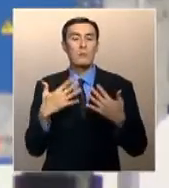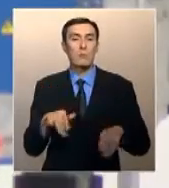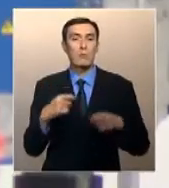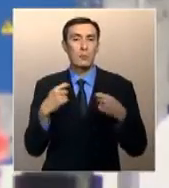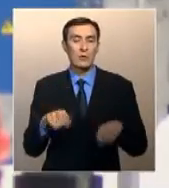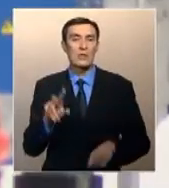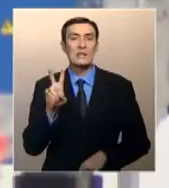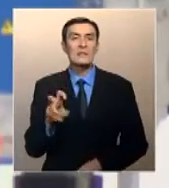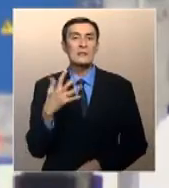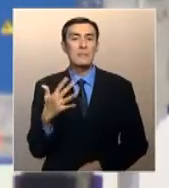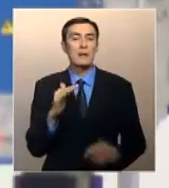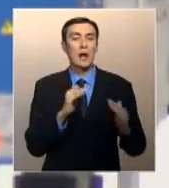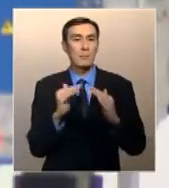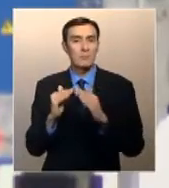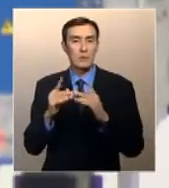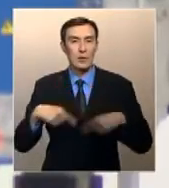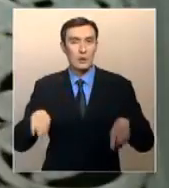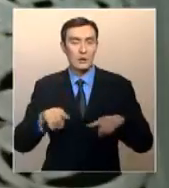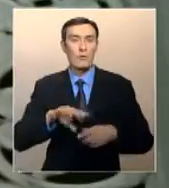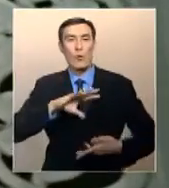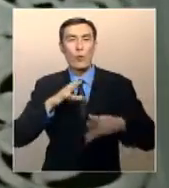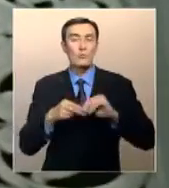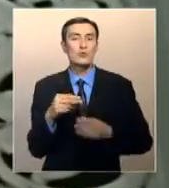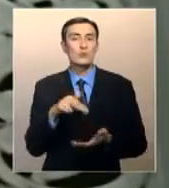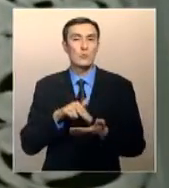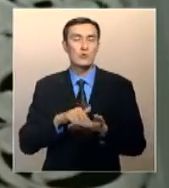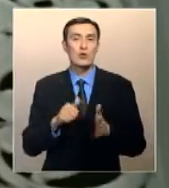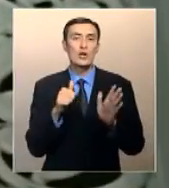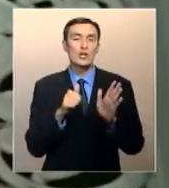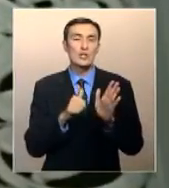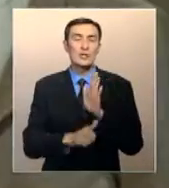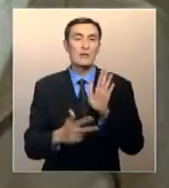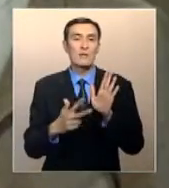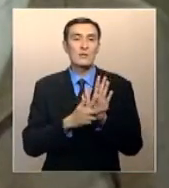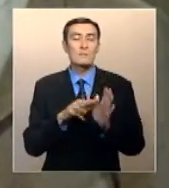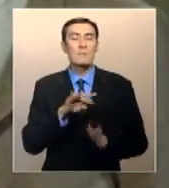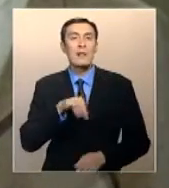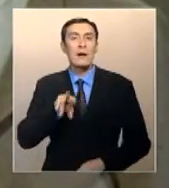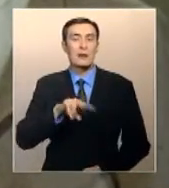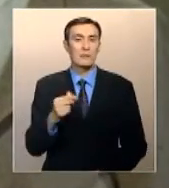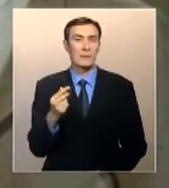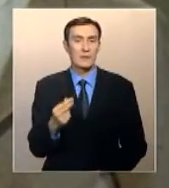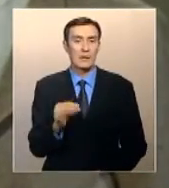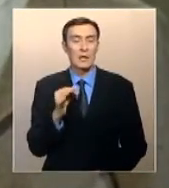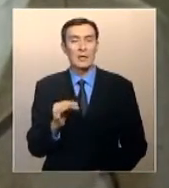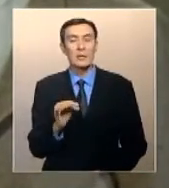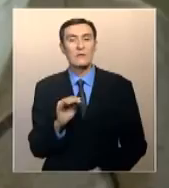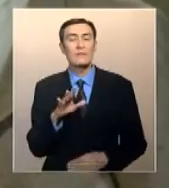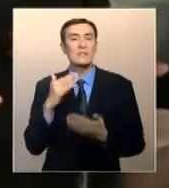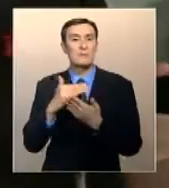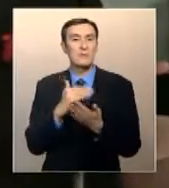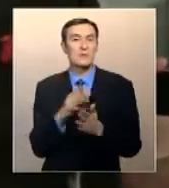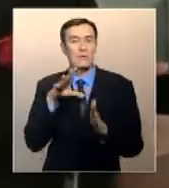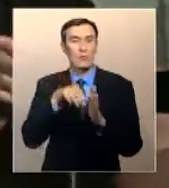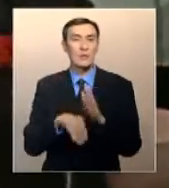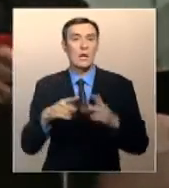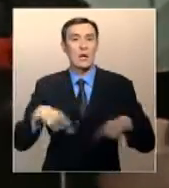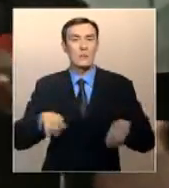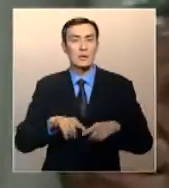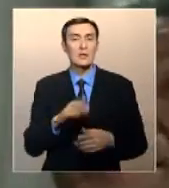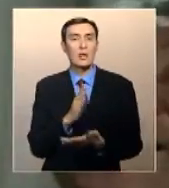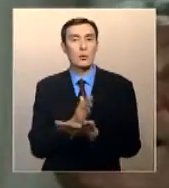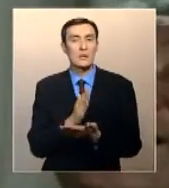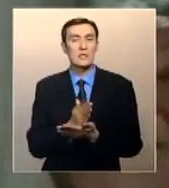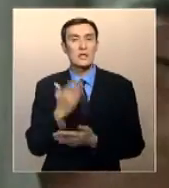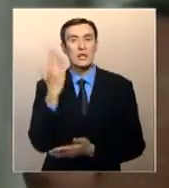продано 205 объектов общей стоимостью почти 68 миллиардов тенге. И добавлю, что в списке объектов